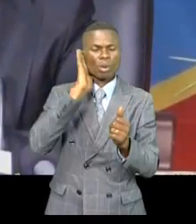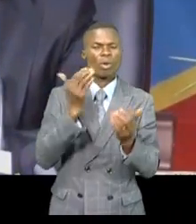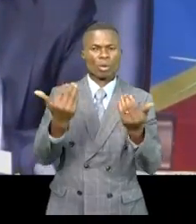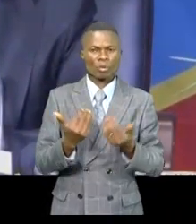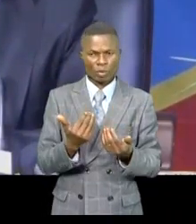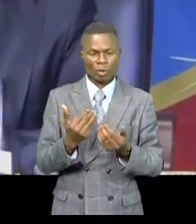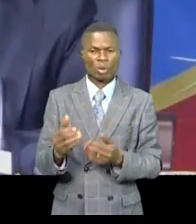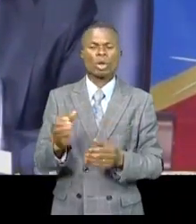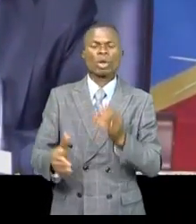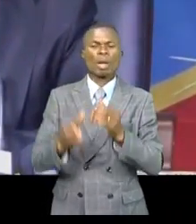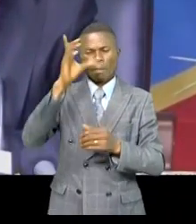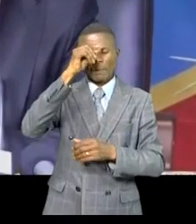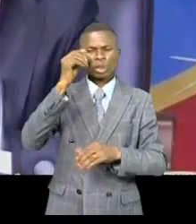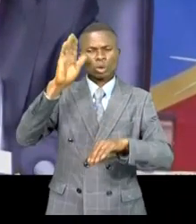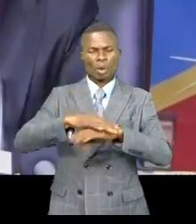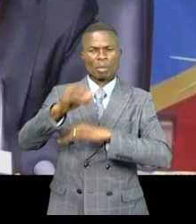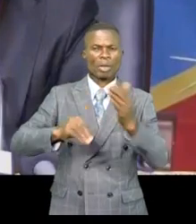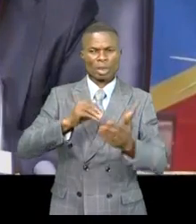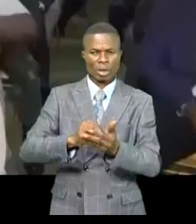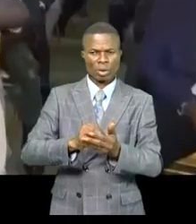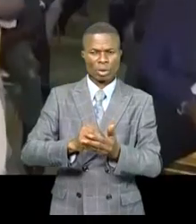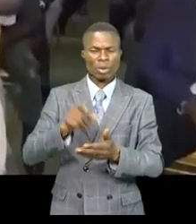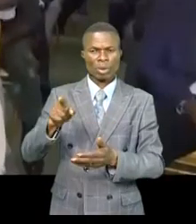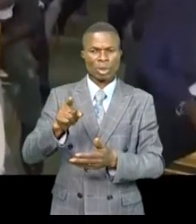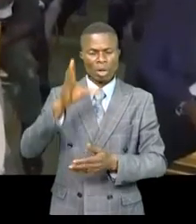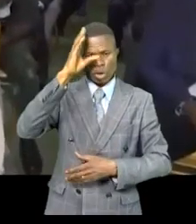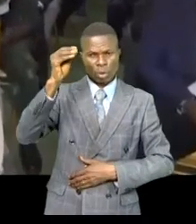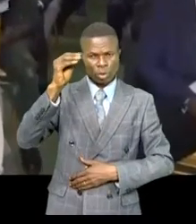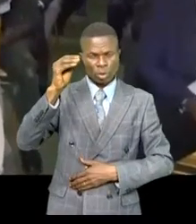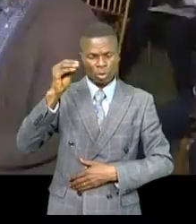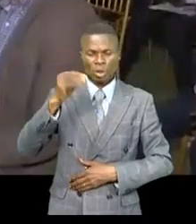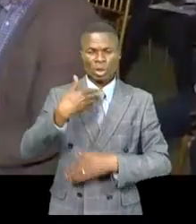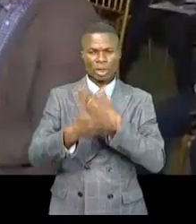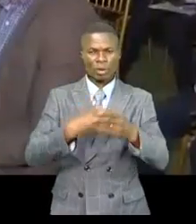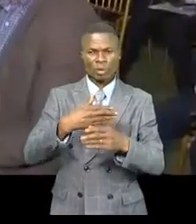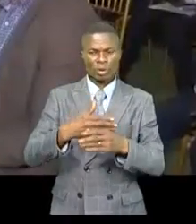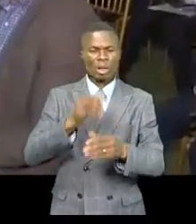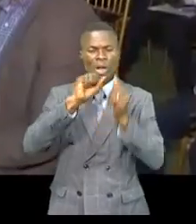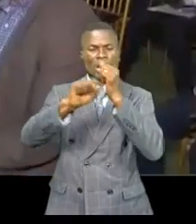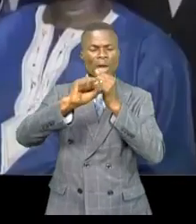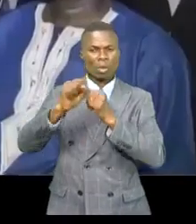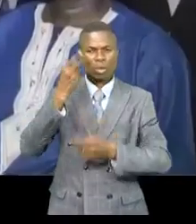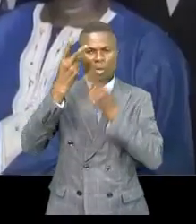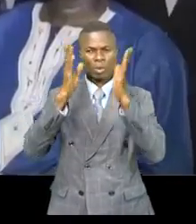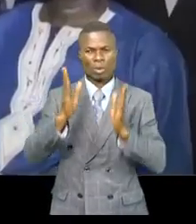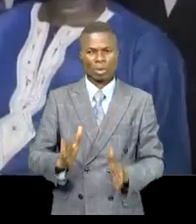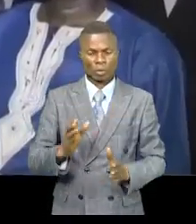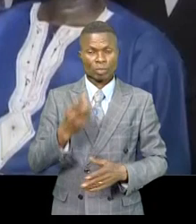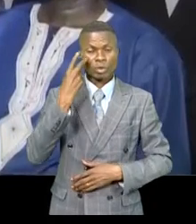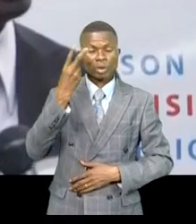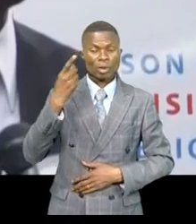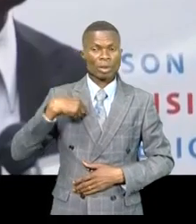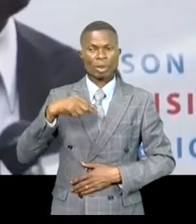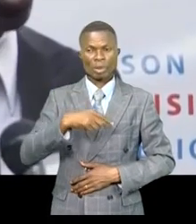placer l'homme au centre de son mandat, car dit-il, c'est l'homme qui concourt à la promotion du tourisme. Notre vision, c'est